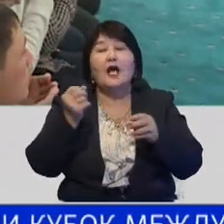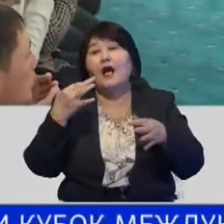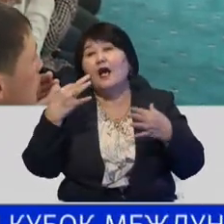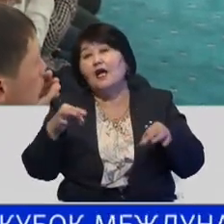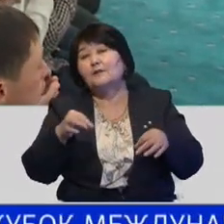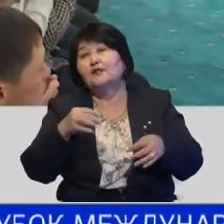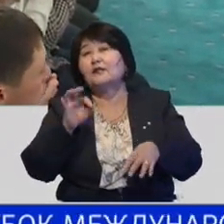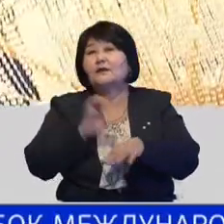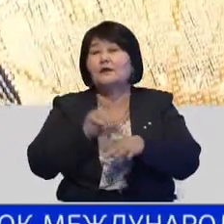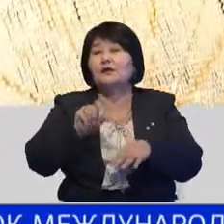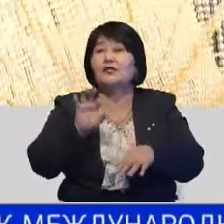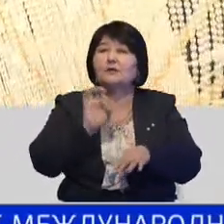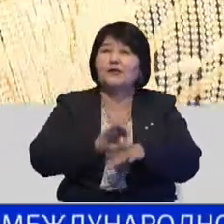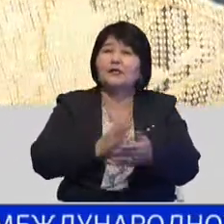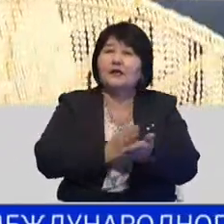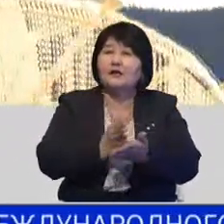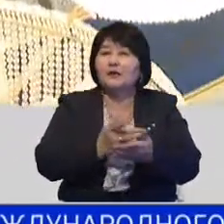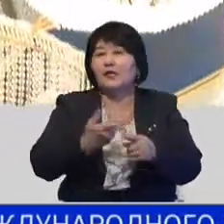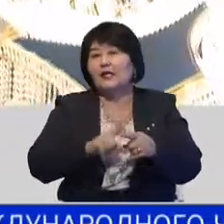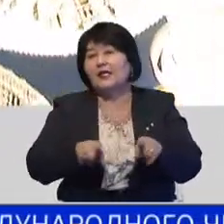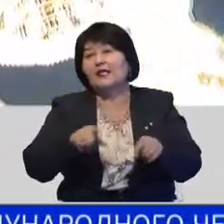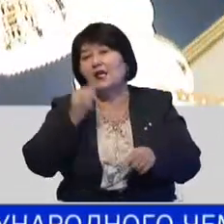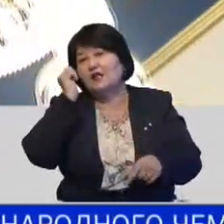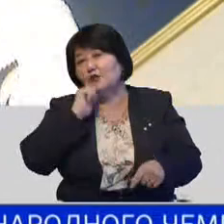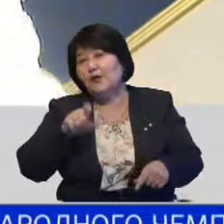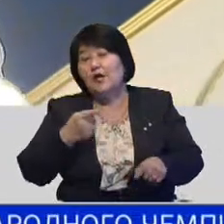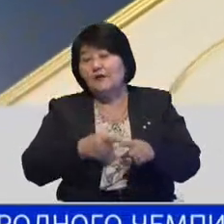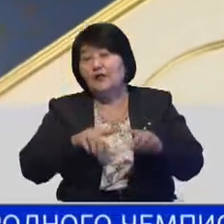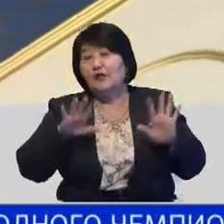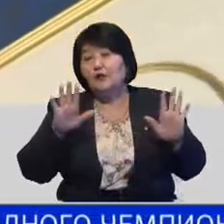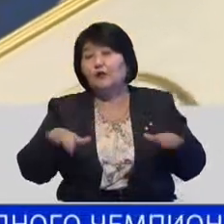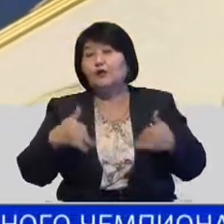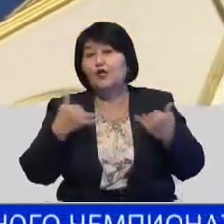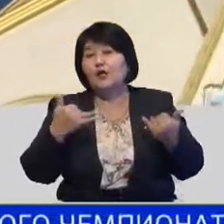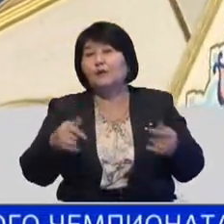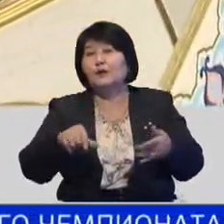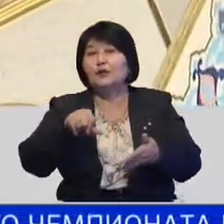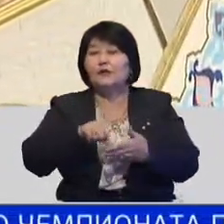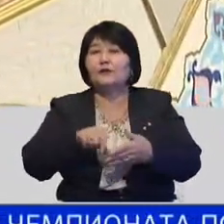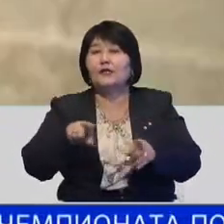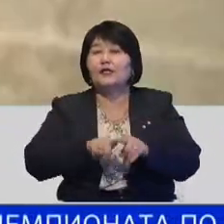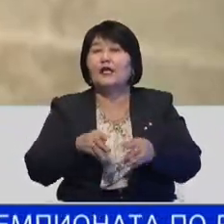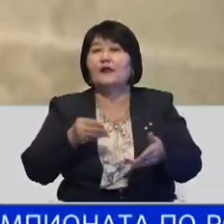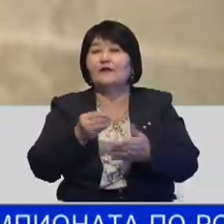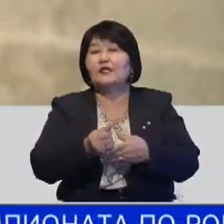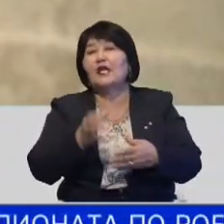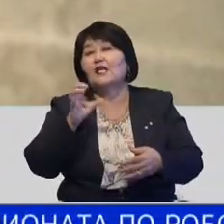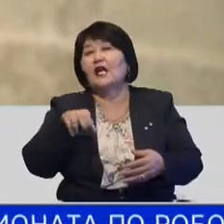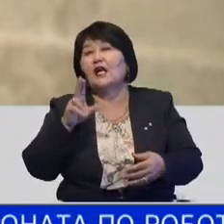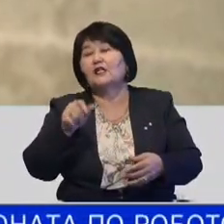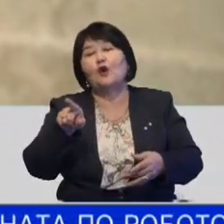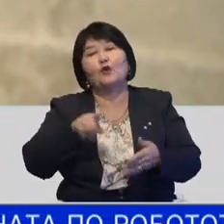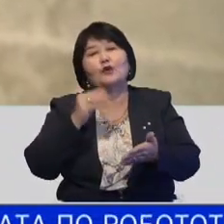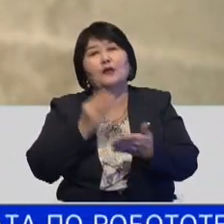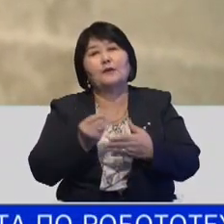держания поста лишь люди с хроническими заболеваниями и престарелые в этом случае предусмотрено Искупление в виде выплаты фидия Садака он